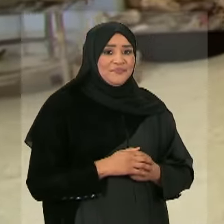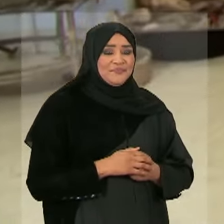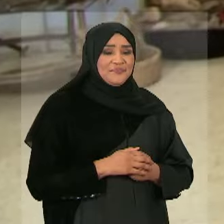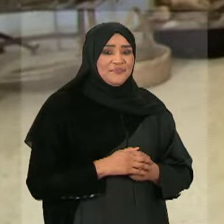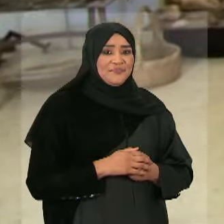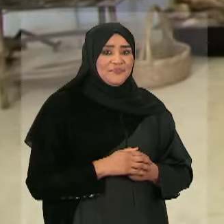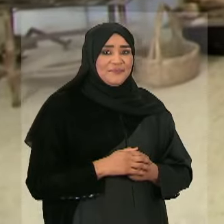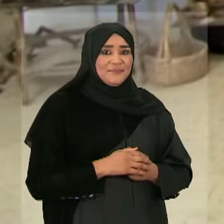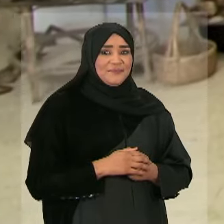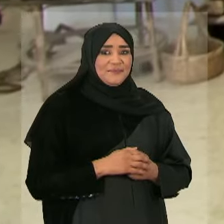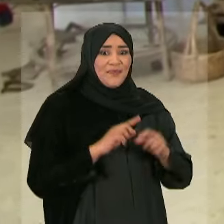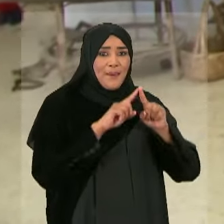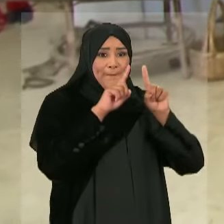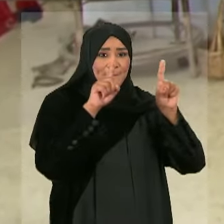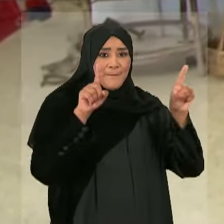أنت عندك